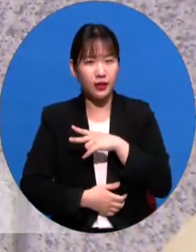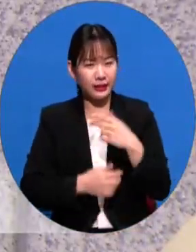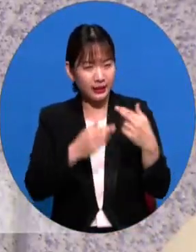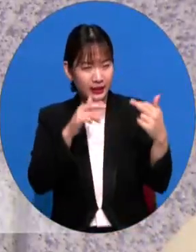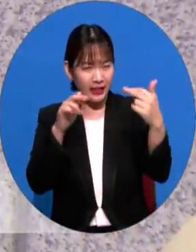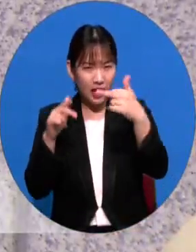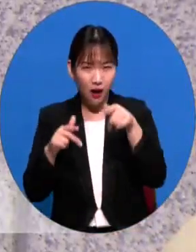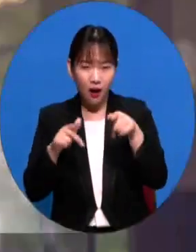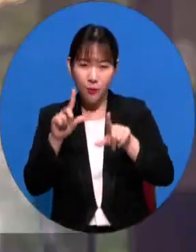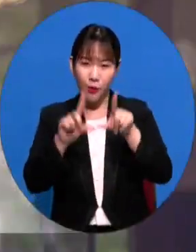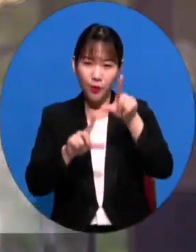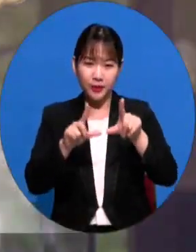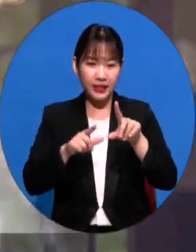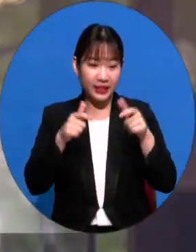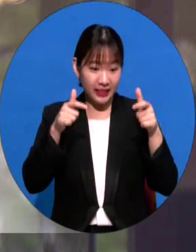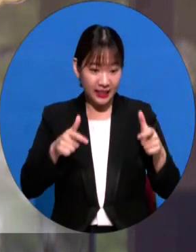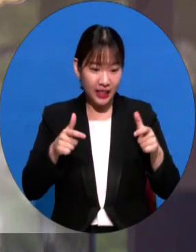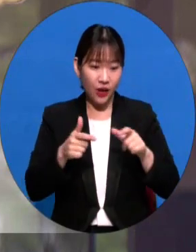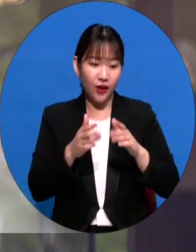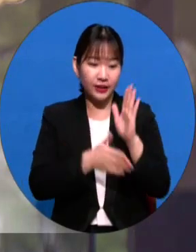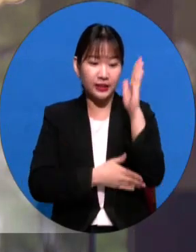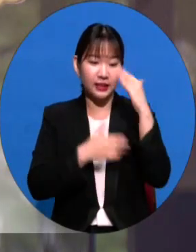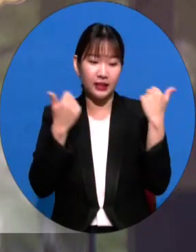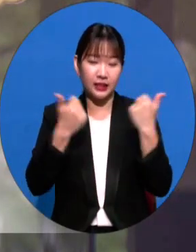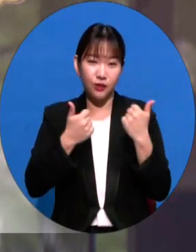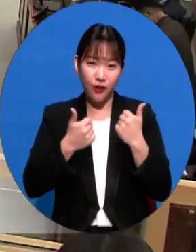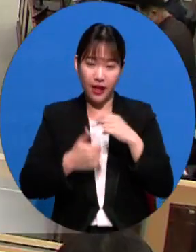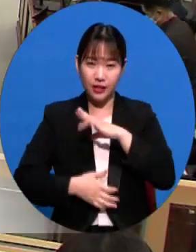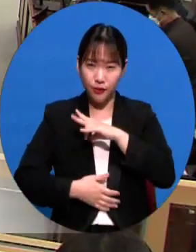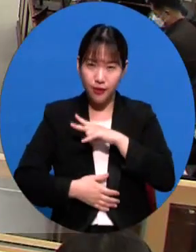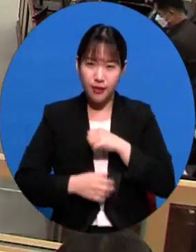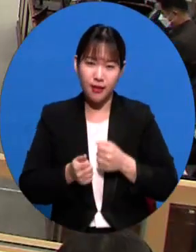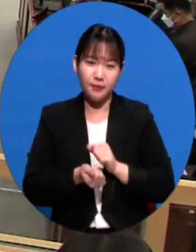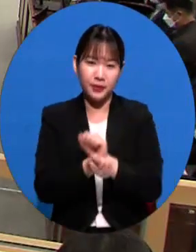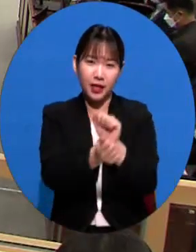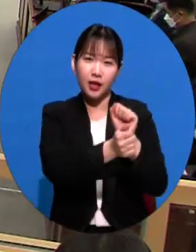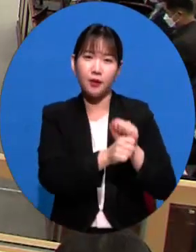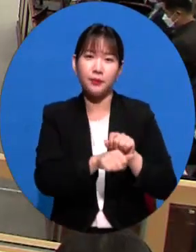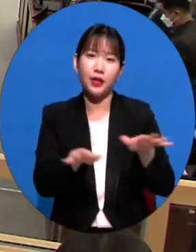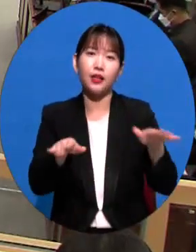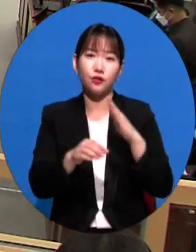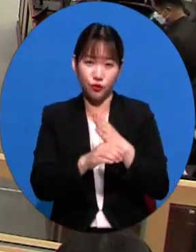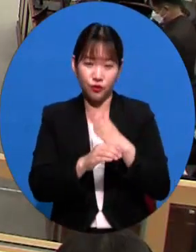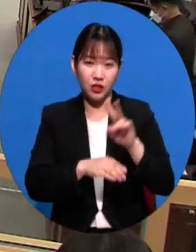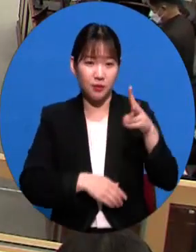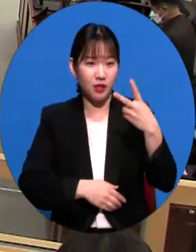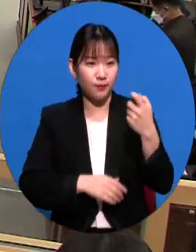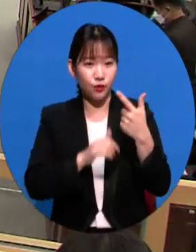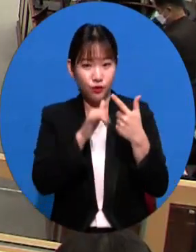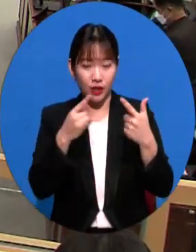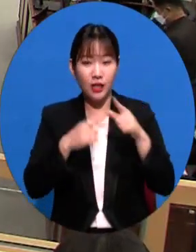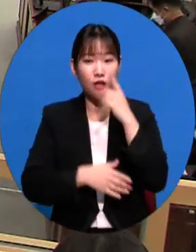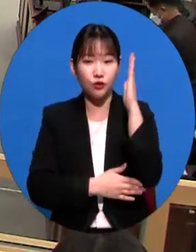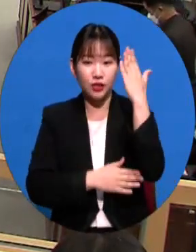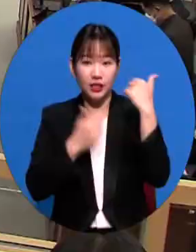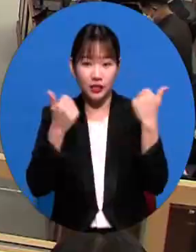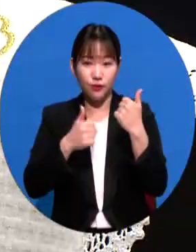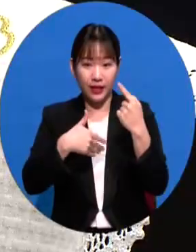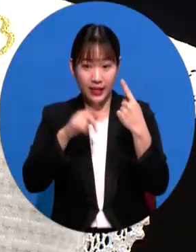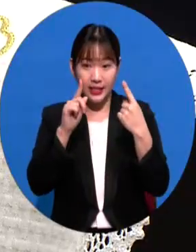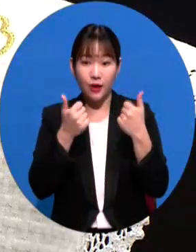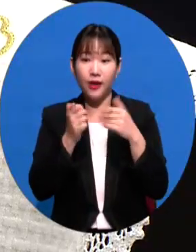신경전이 각 지역구 시위원들에게까지 확산되고 있다는 점입니다 지난 226회 6시의회 1차